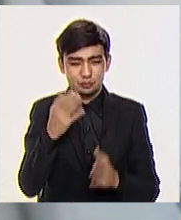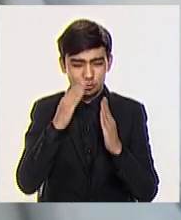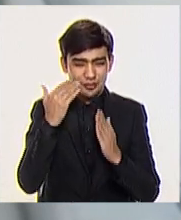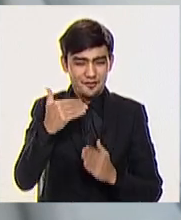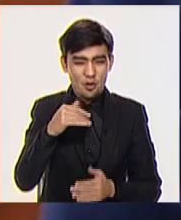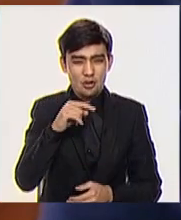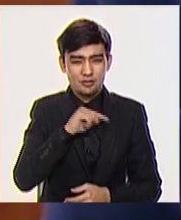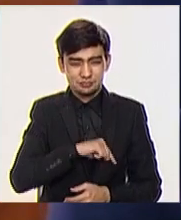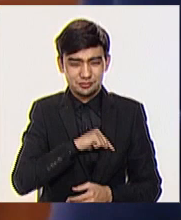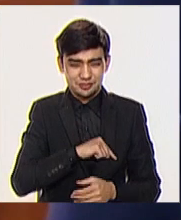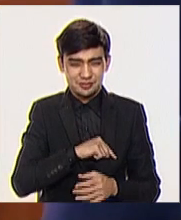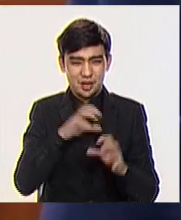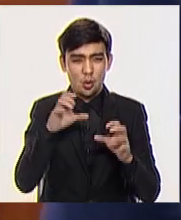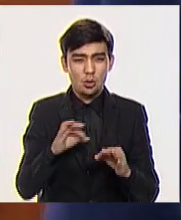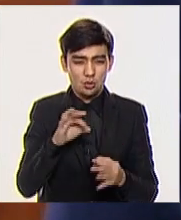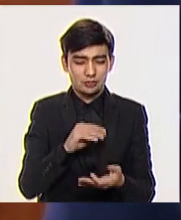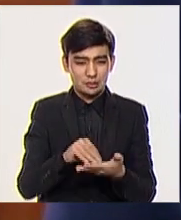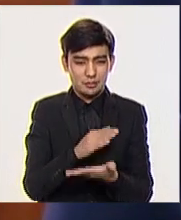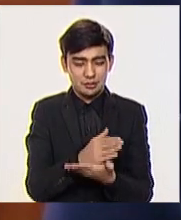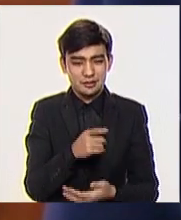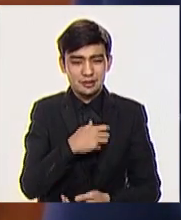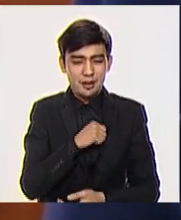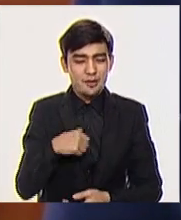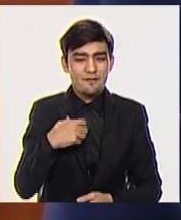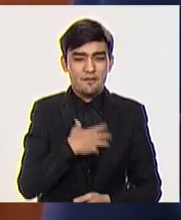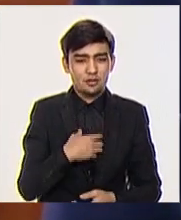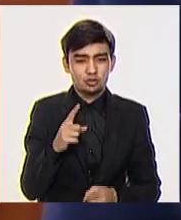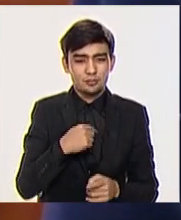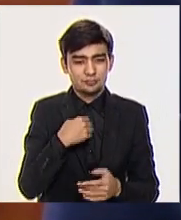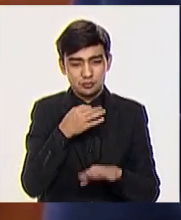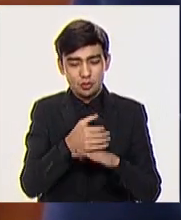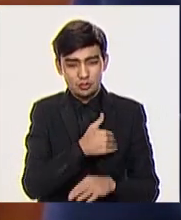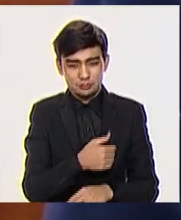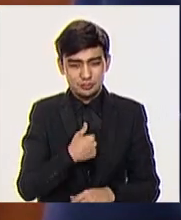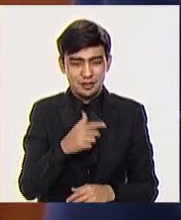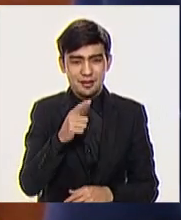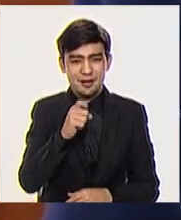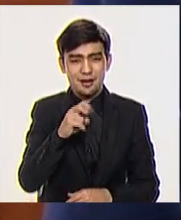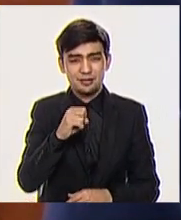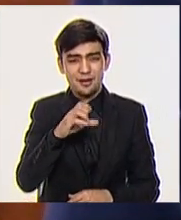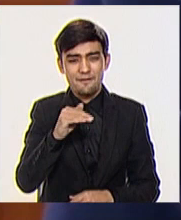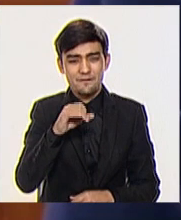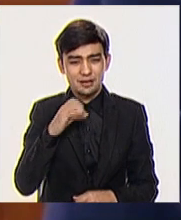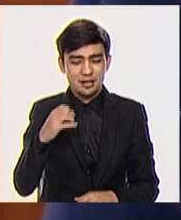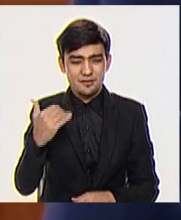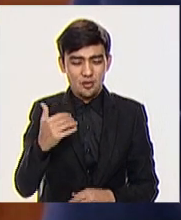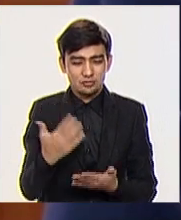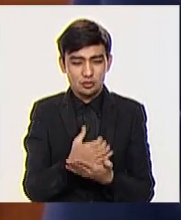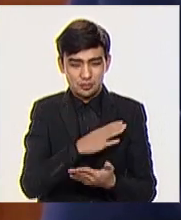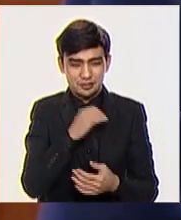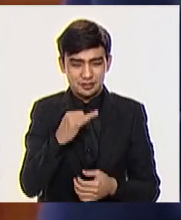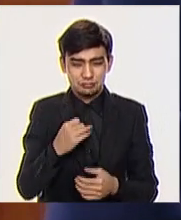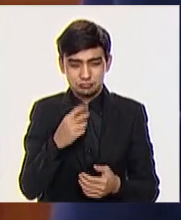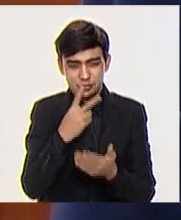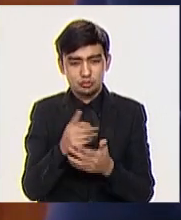правилах поведения. Самое важное, что хочу отметить, то, что это труды нашего ханафитского мазхаба. Это о чем говорит?